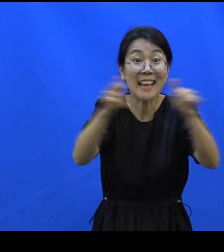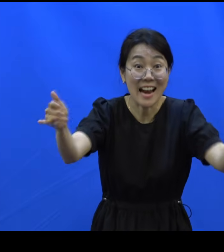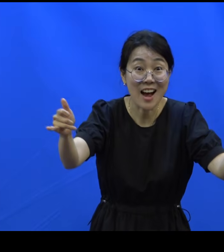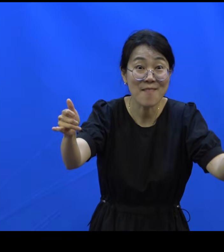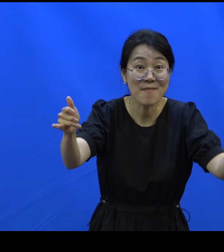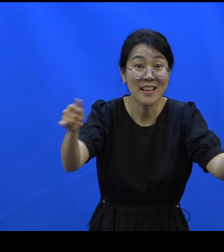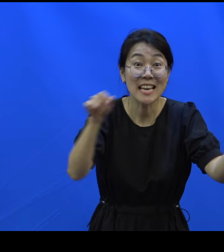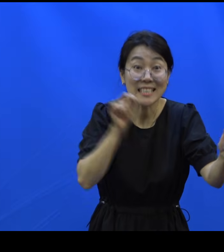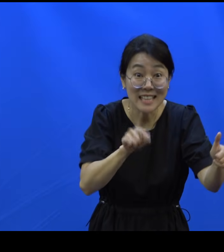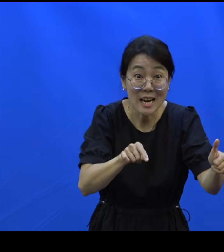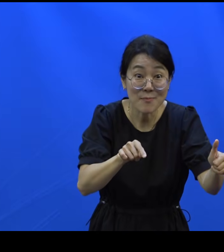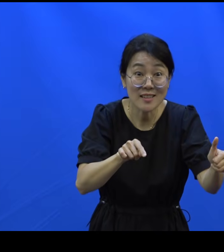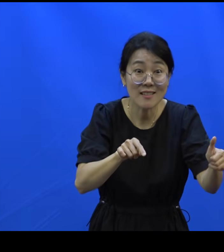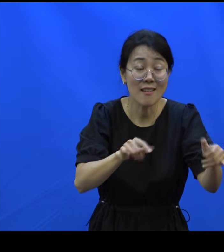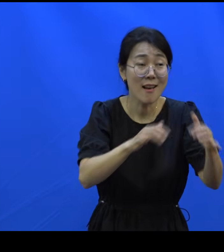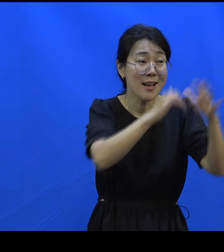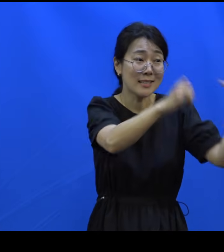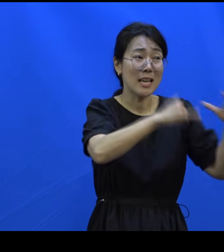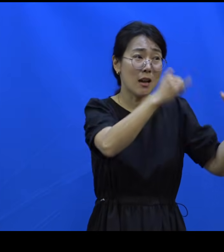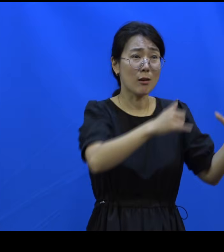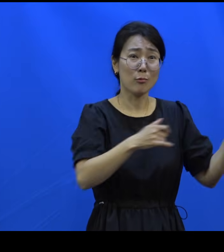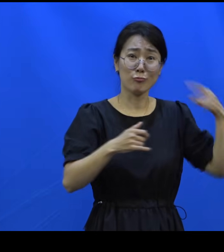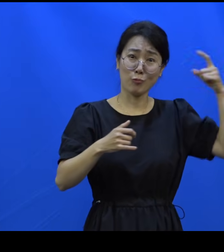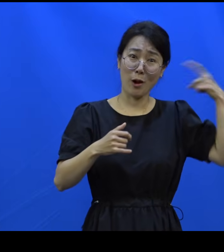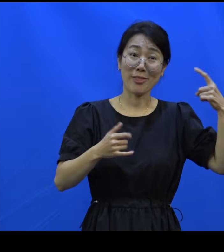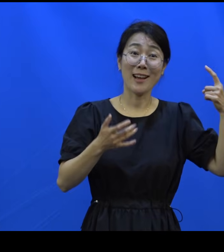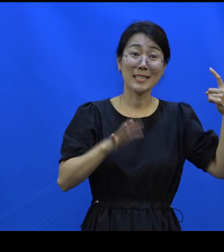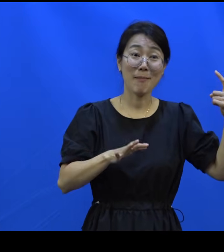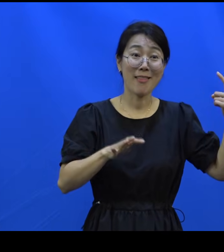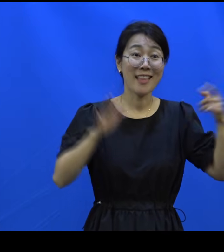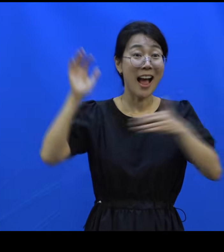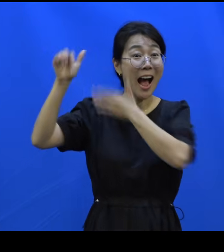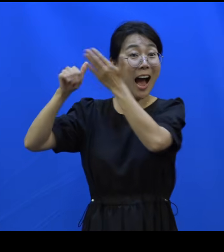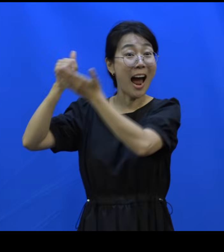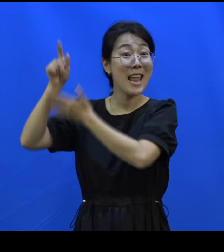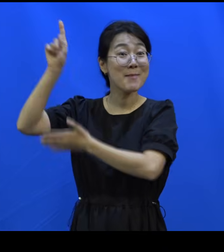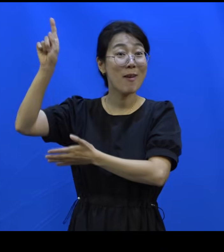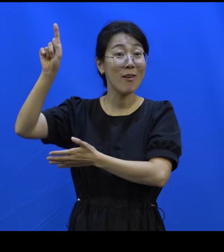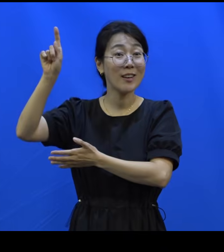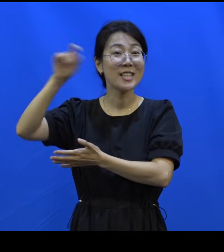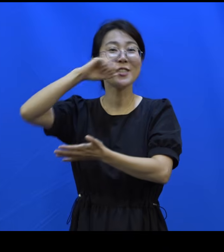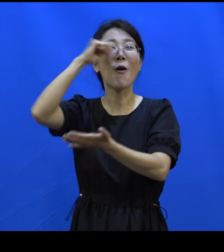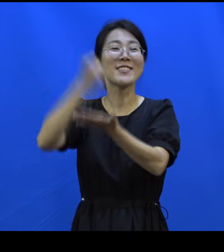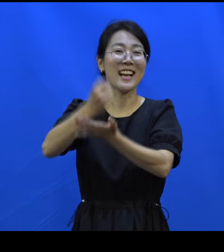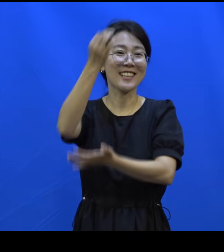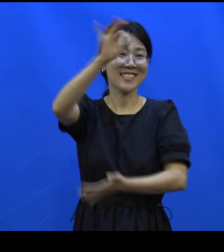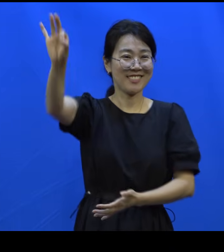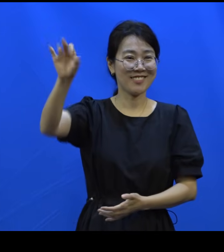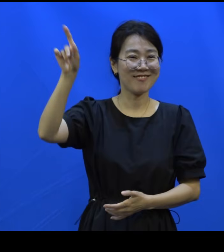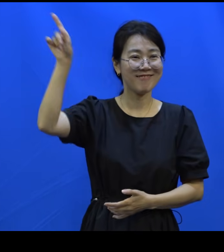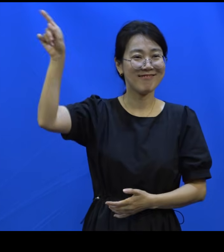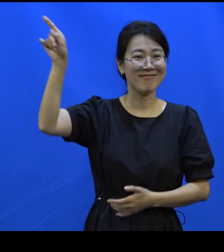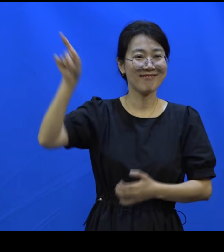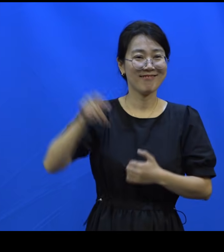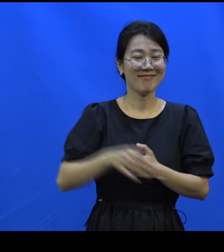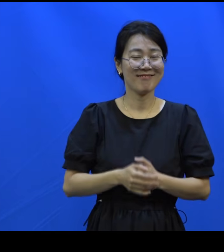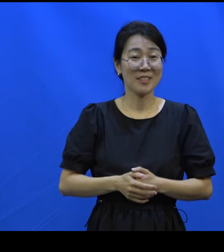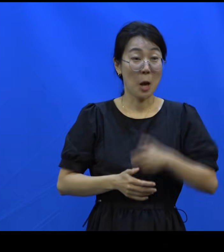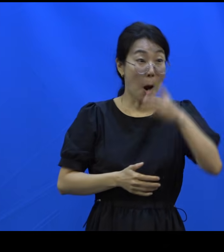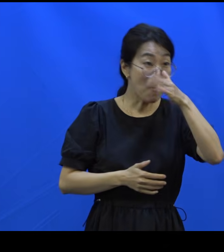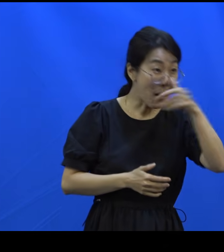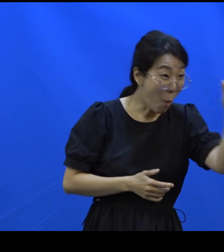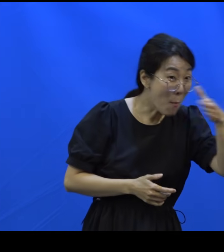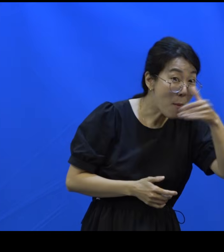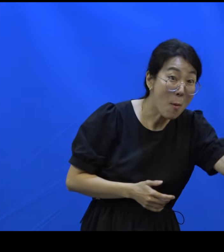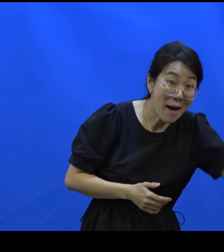사실은 그들이 정상적인 사람, 세상에서는 전혀 정상이 아닌 것처럼 취급받는 사람이 어쩌면